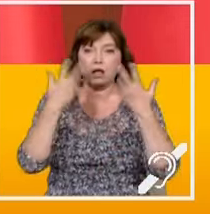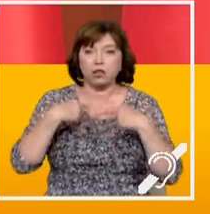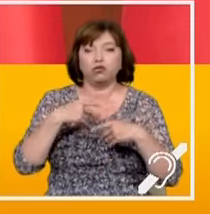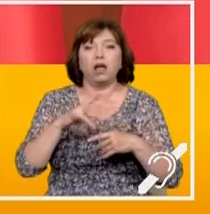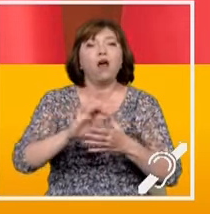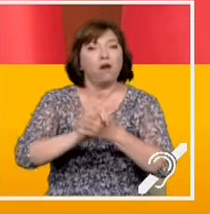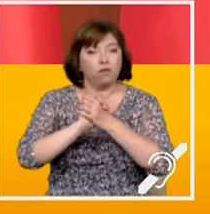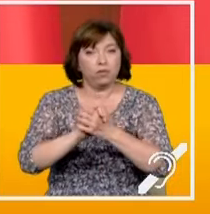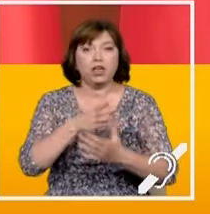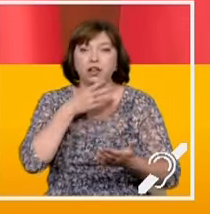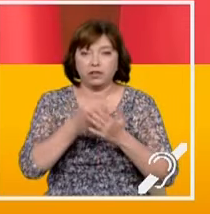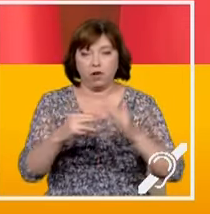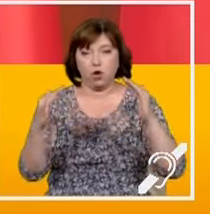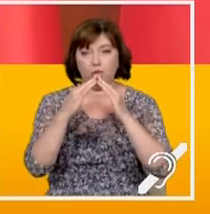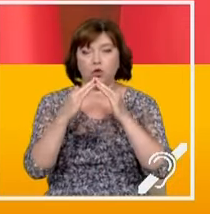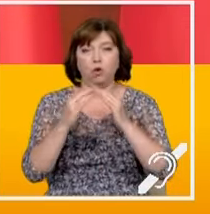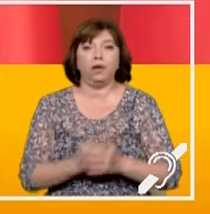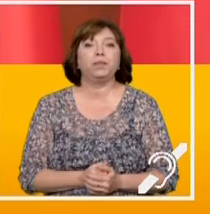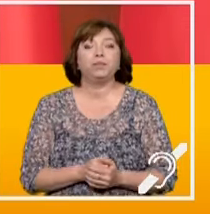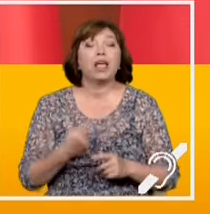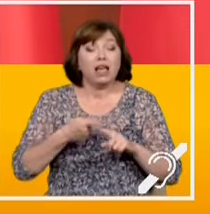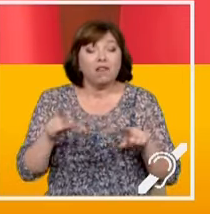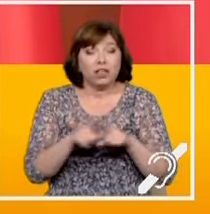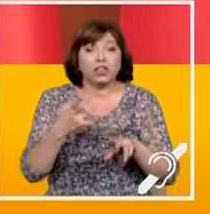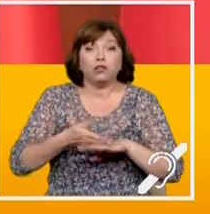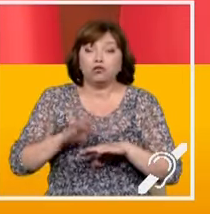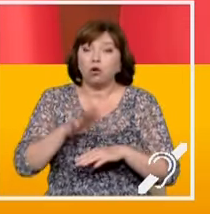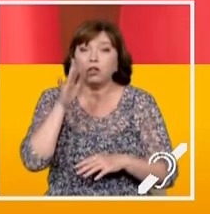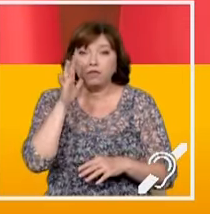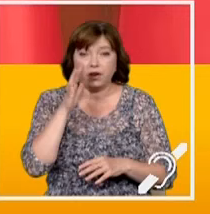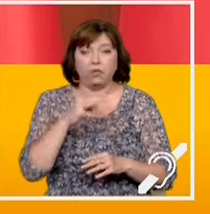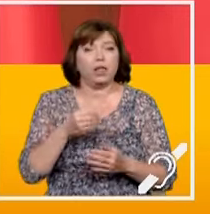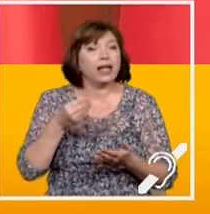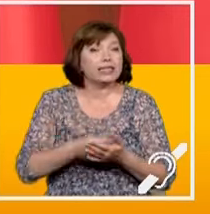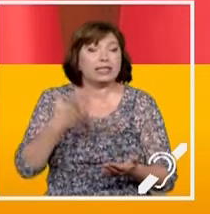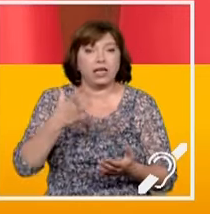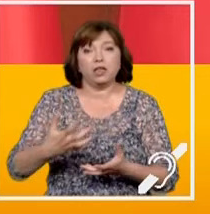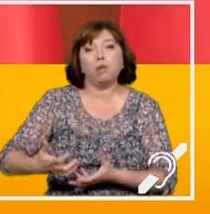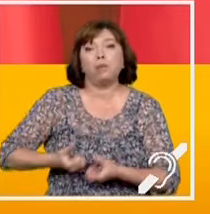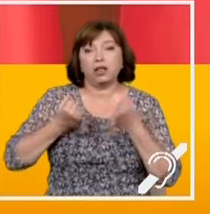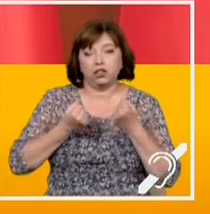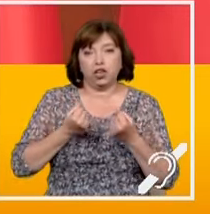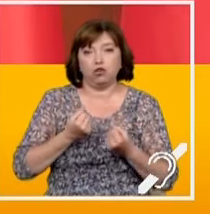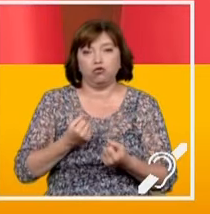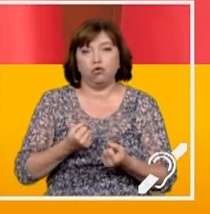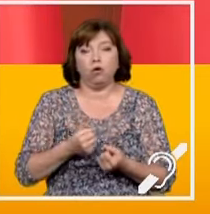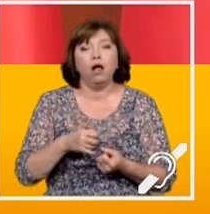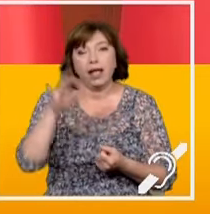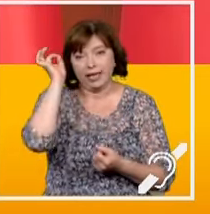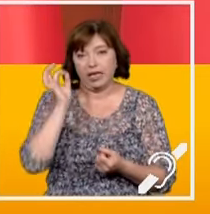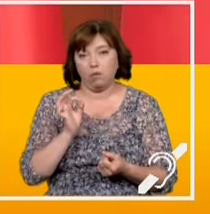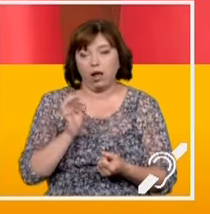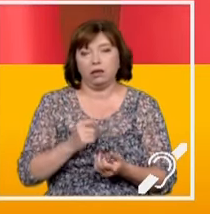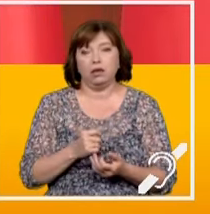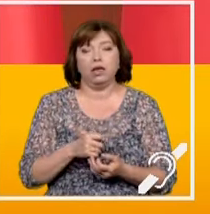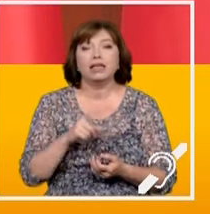pace, acasă. În aceste vremuri dificile, apreciem sprijinul consistent al